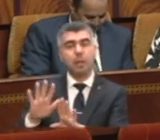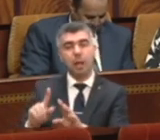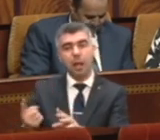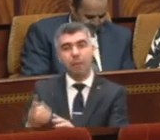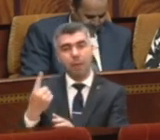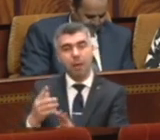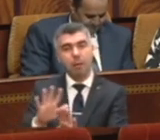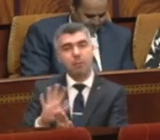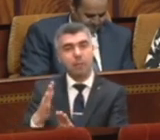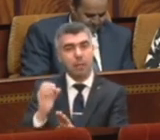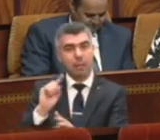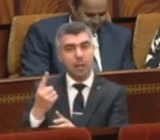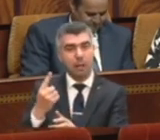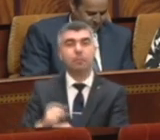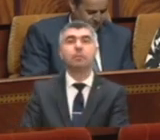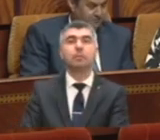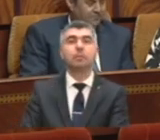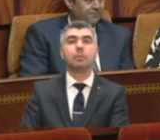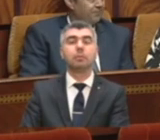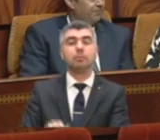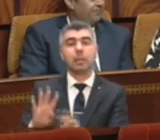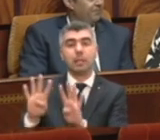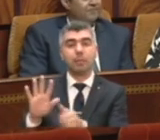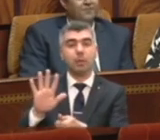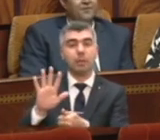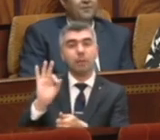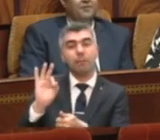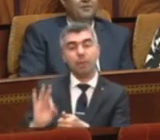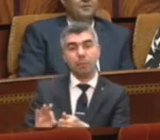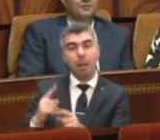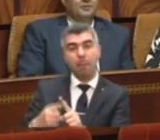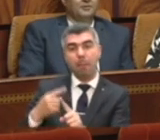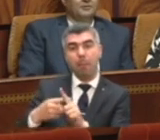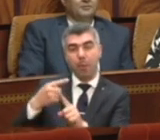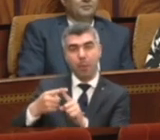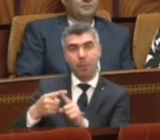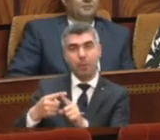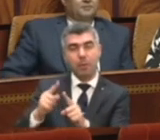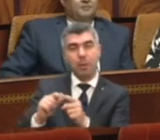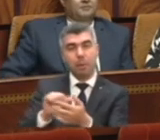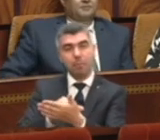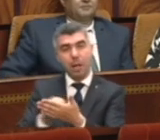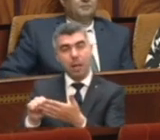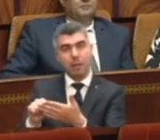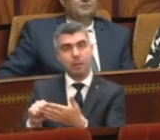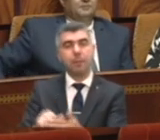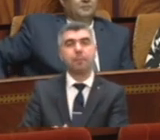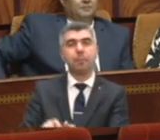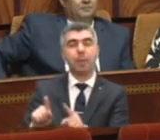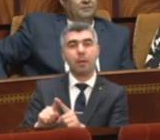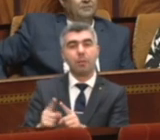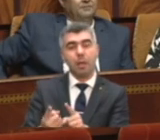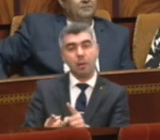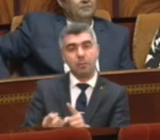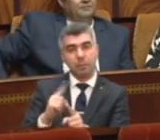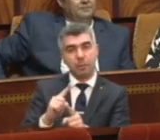ارتفاع اللي كاين هو 68%. من المفروض لما كنا كنخلصوا تذكرة ب